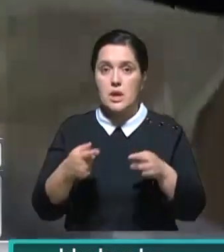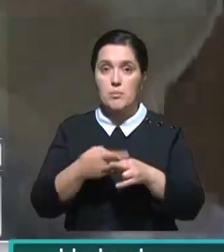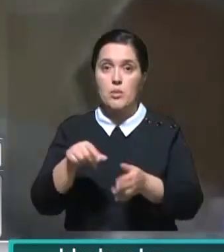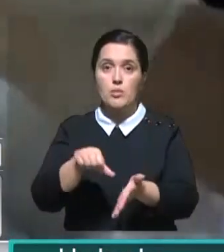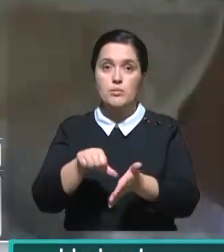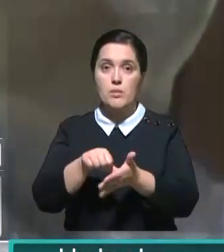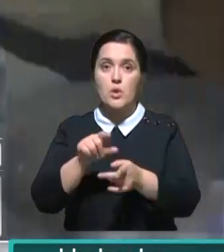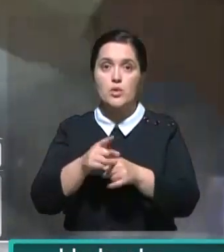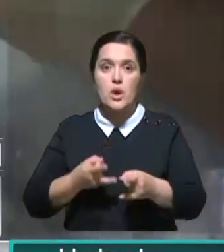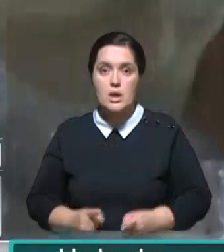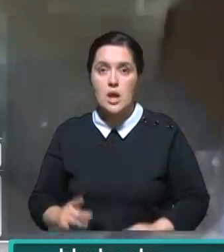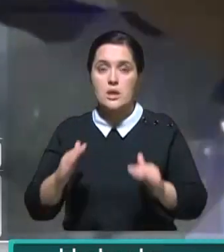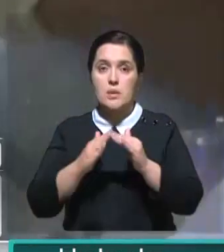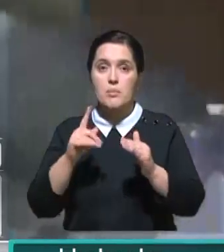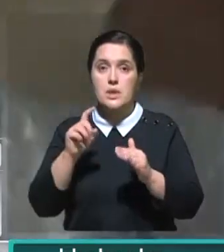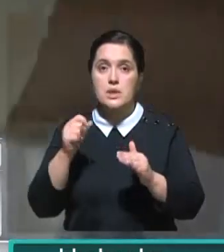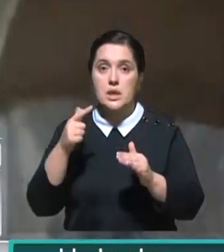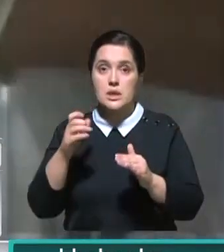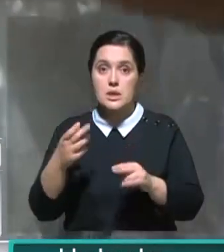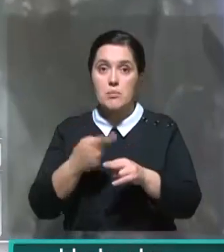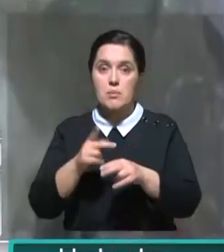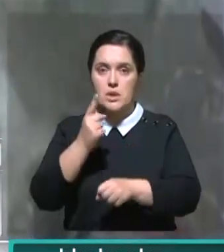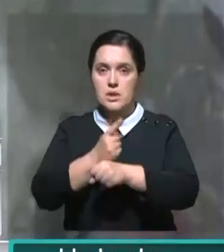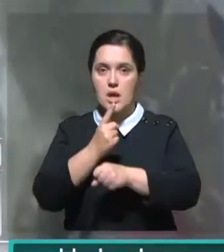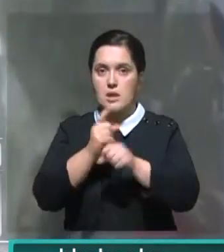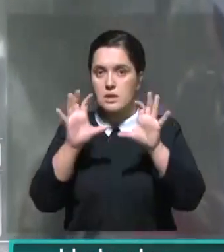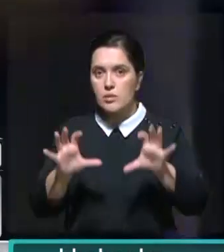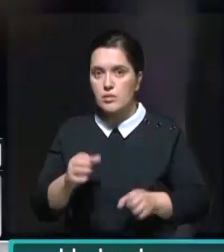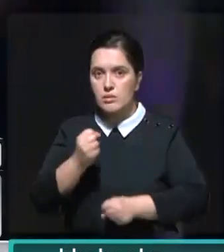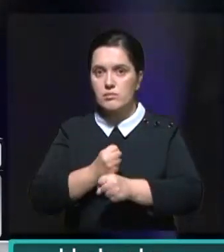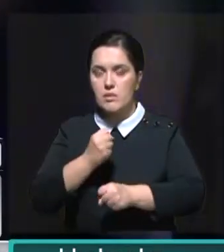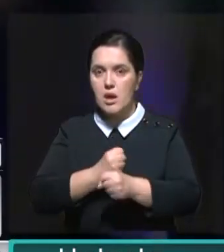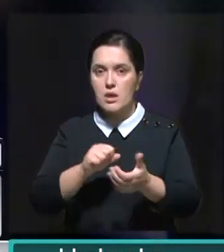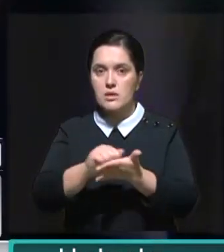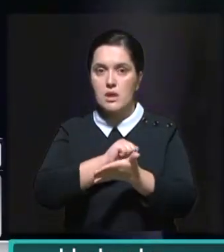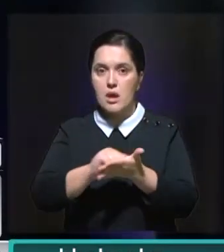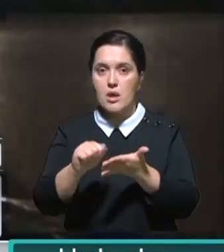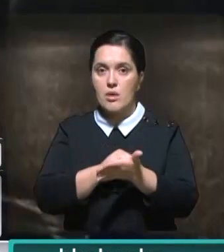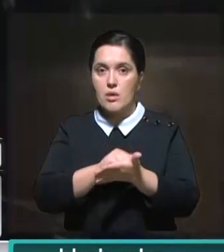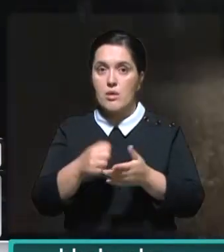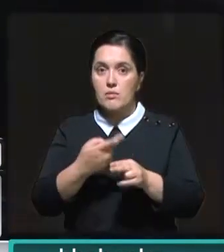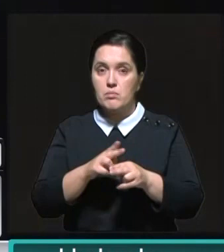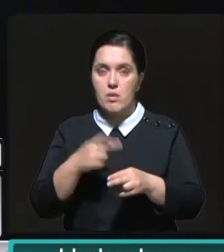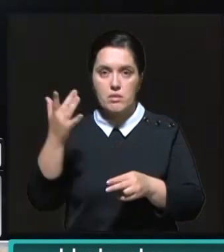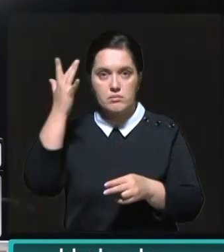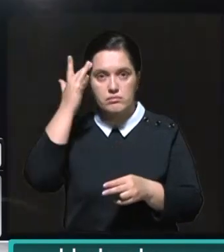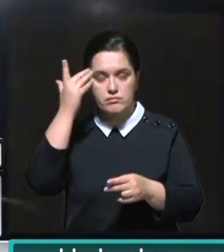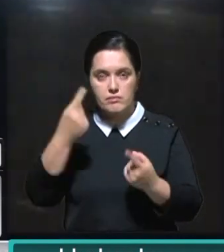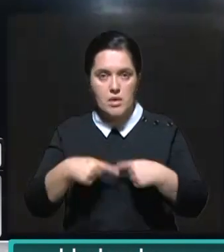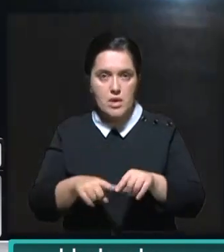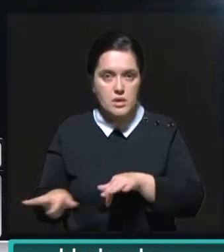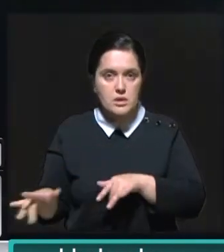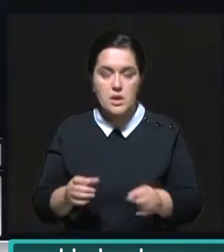фигурируют сотрудники родильных домов и одного из ЗАГСов, которые занимались незаконным изготовлением документов. Таким образом, речь может идти уже об